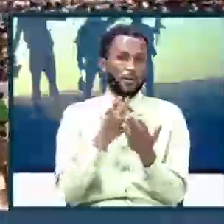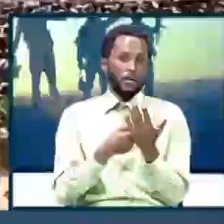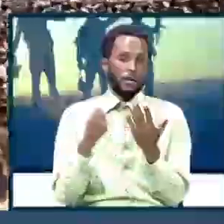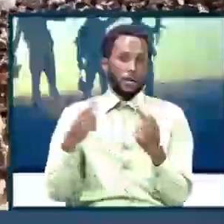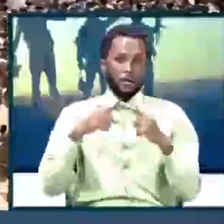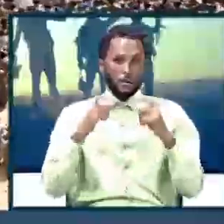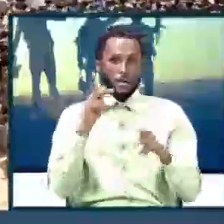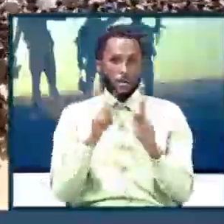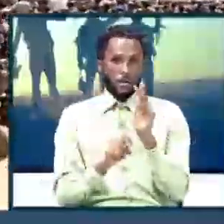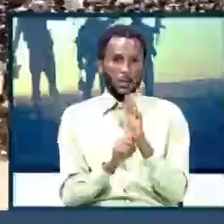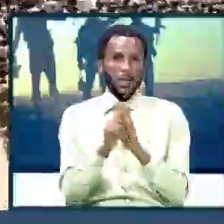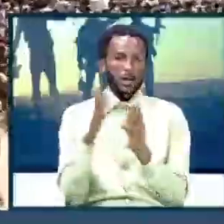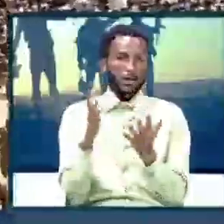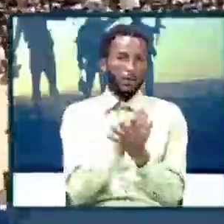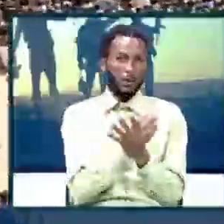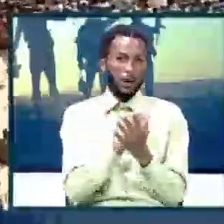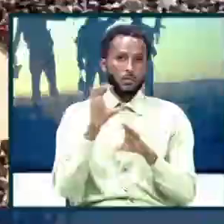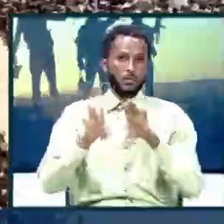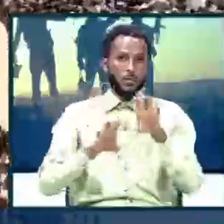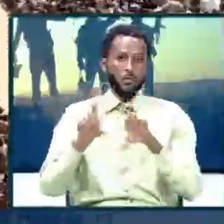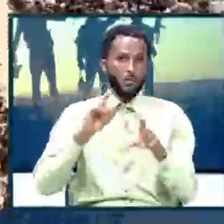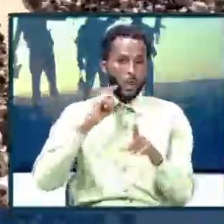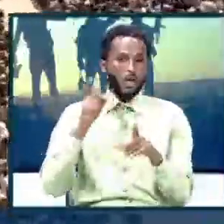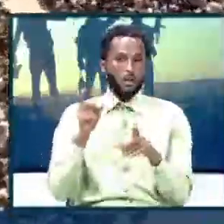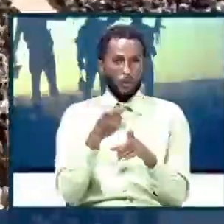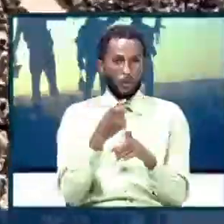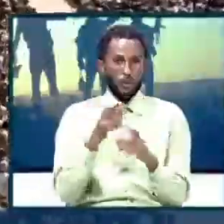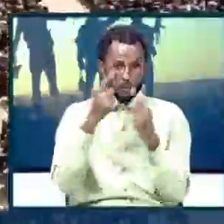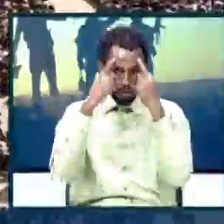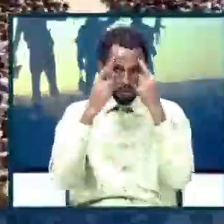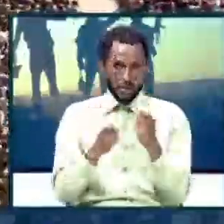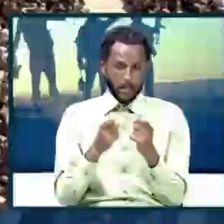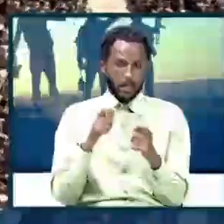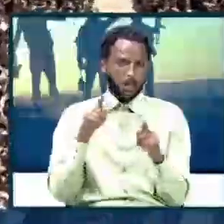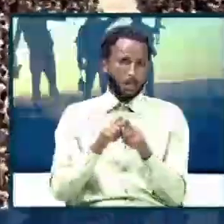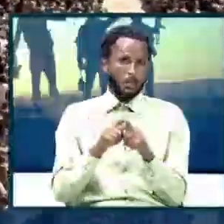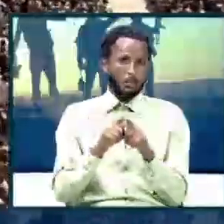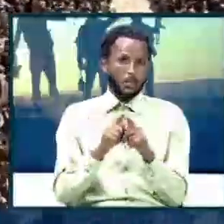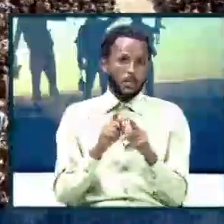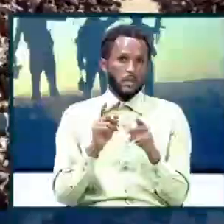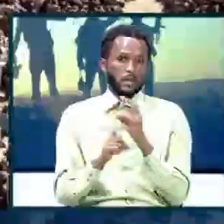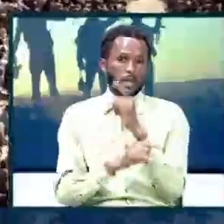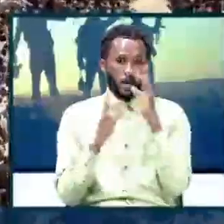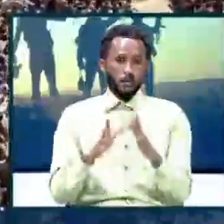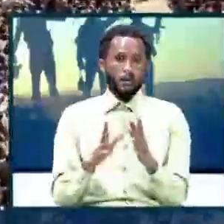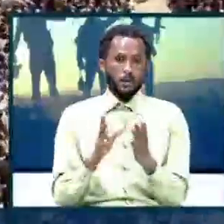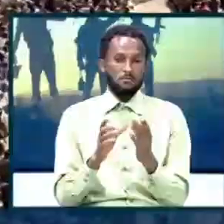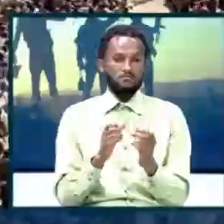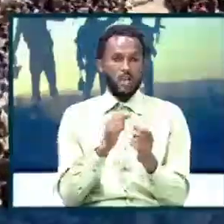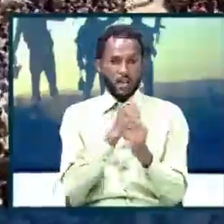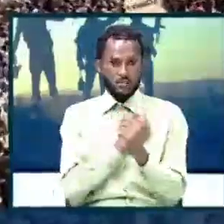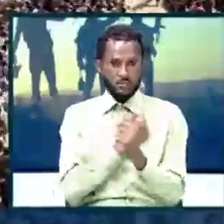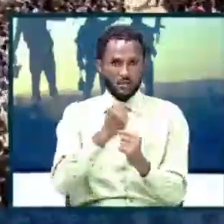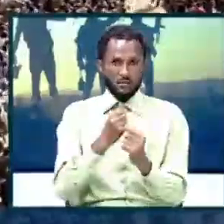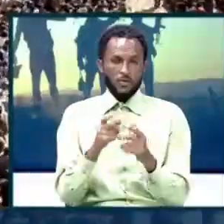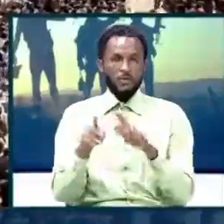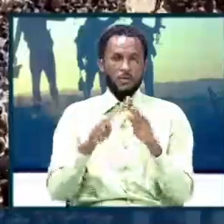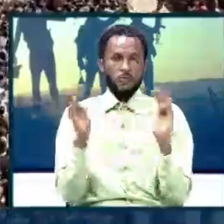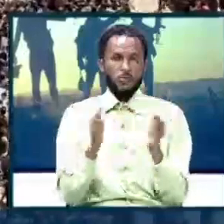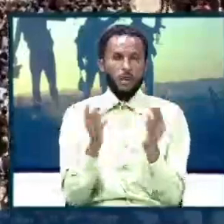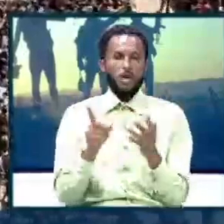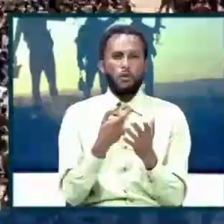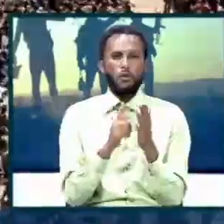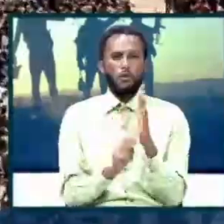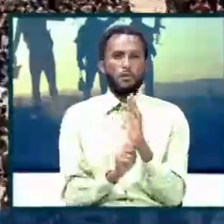ትግራይ ትግራይ ንምውራር ምድለዋት ኣብ ዝገብርሉ ዘሎ እዋን ዋላ እኳ እንትኾነ እቲ ውሳነ ከም ስጋ ዘይኮነስ መንፈስ ዓራይነት ጅግነትን ልዕሉ ሞራል ህዝቢ ትግራይ ዝለዓለ